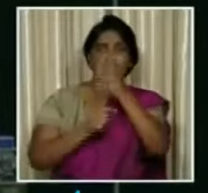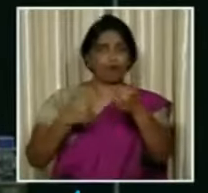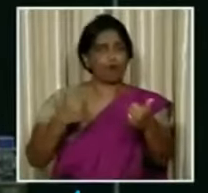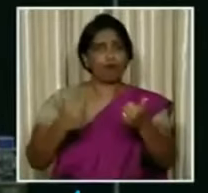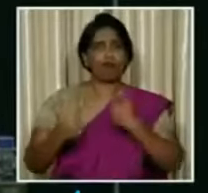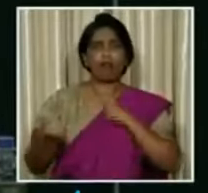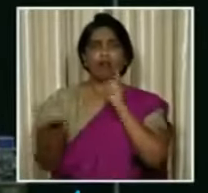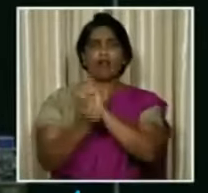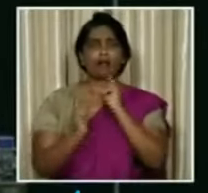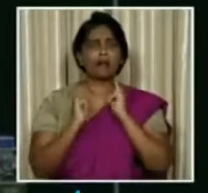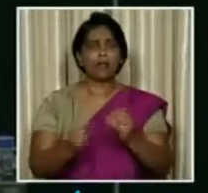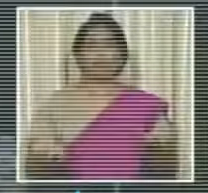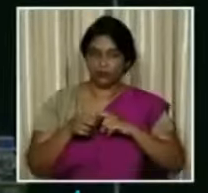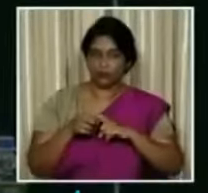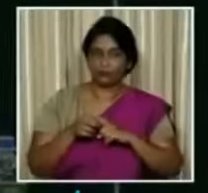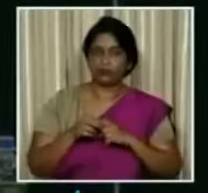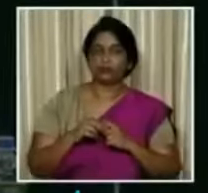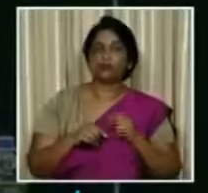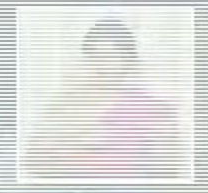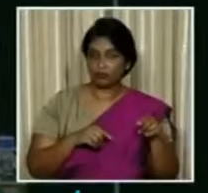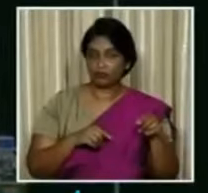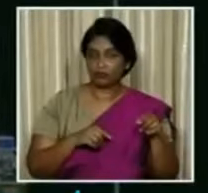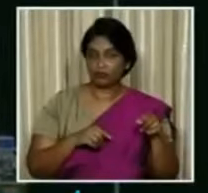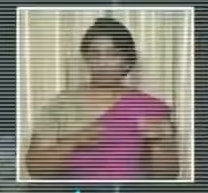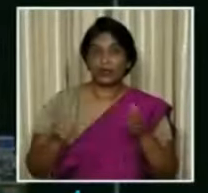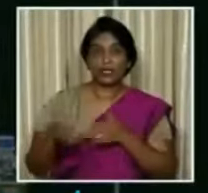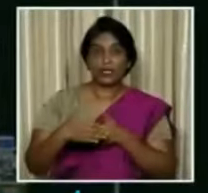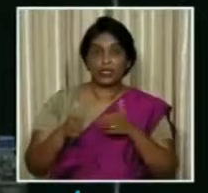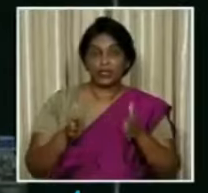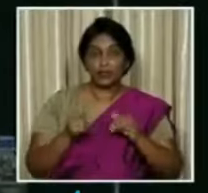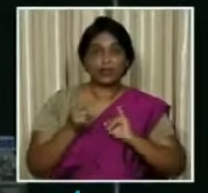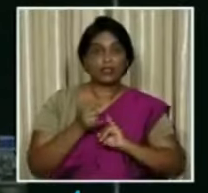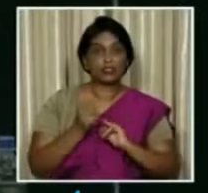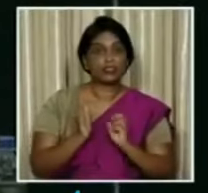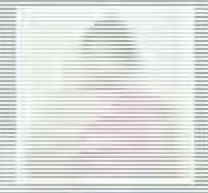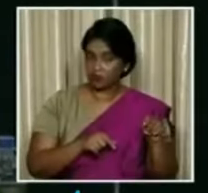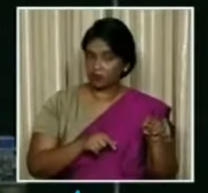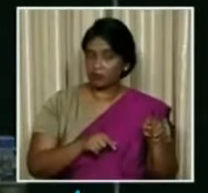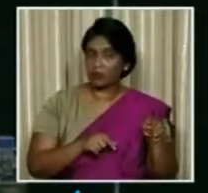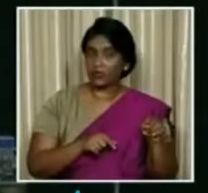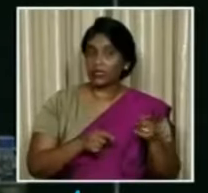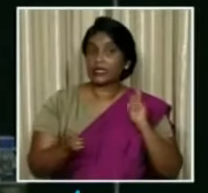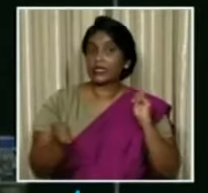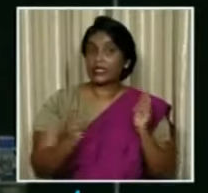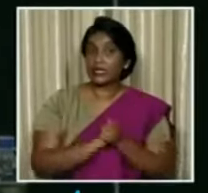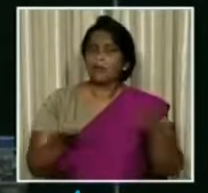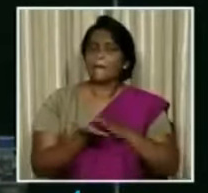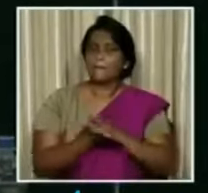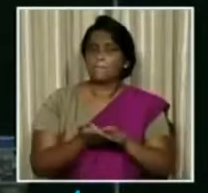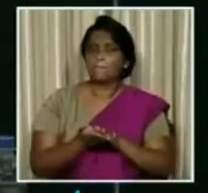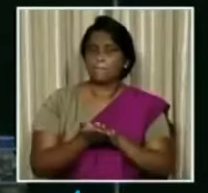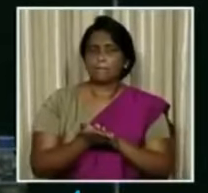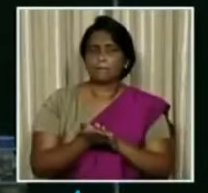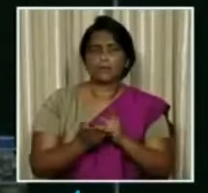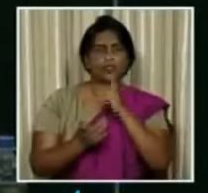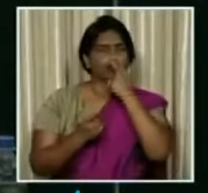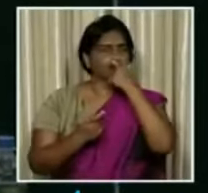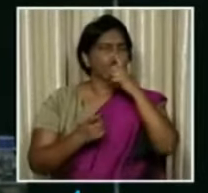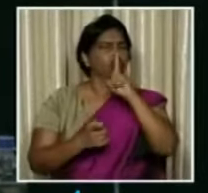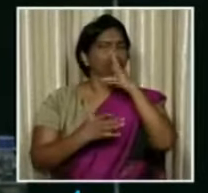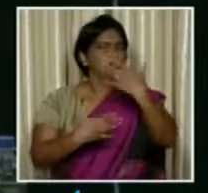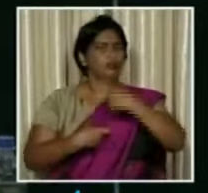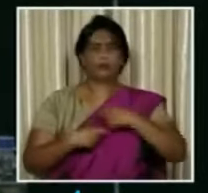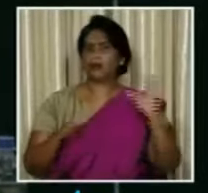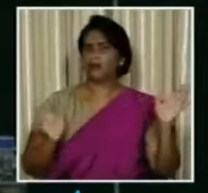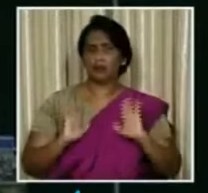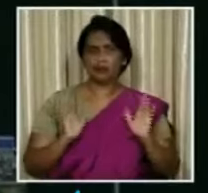කරන්න මං කතා කරහම මොකද්ද තියෙන ප්‍රශ්නේ. මෙතනදී ඔය කැබිනට් සබ් කමිටි එක පත් කළේ ක්‍රිකට් නීතිය හදන්න. හටවහන්න එපා කතා